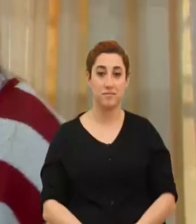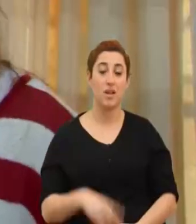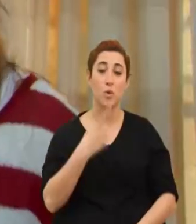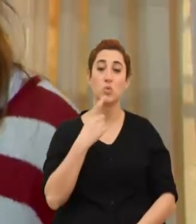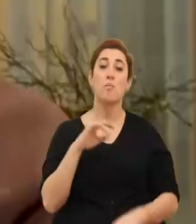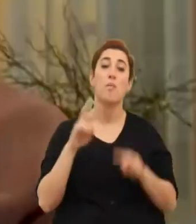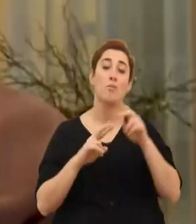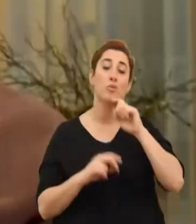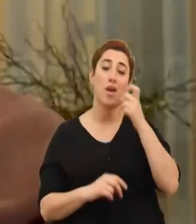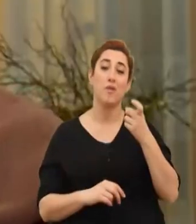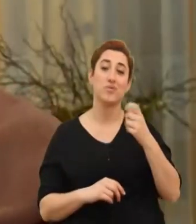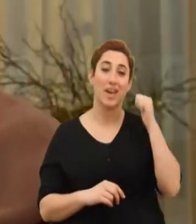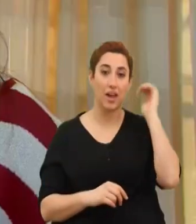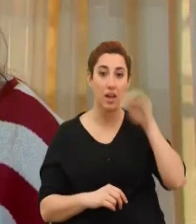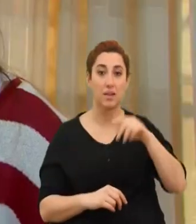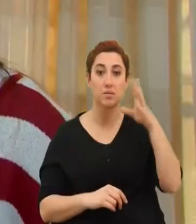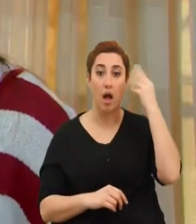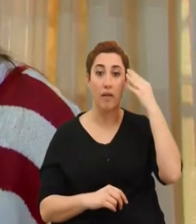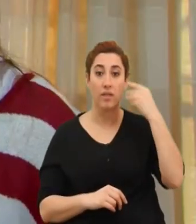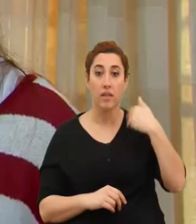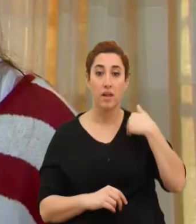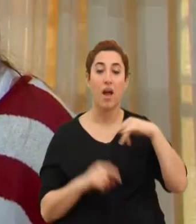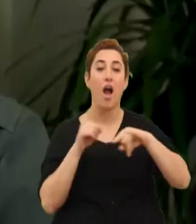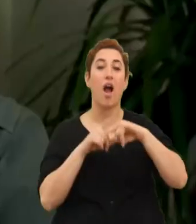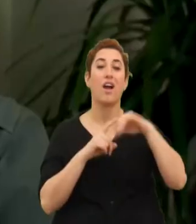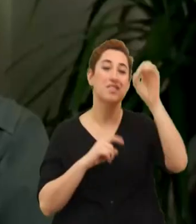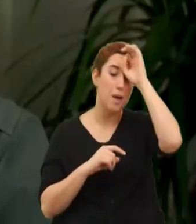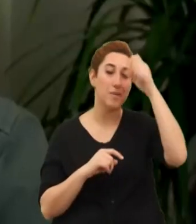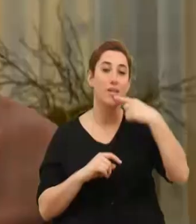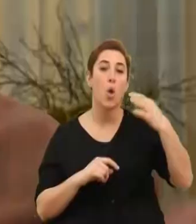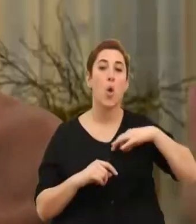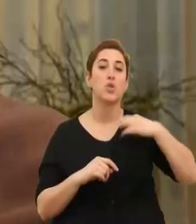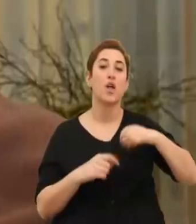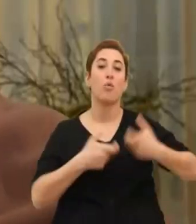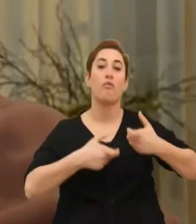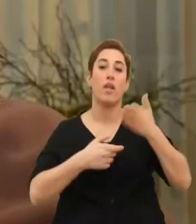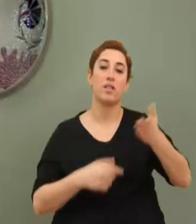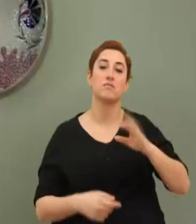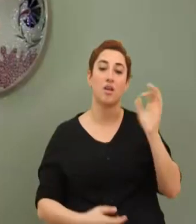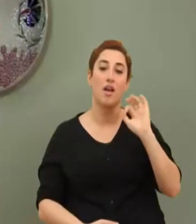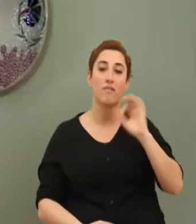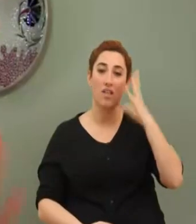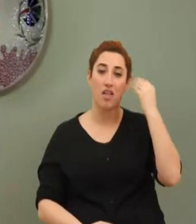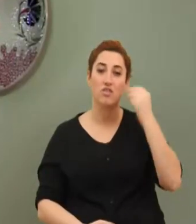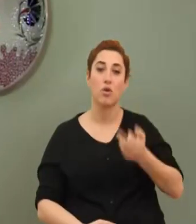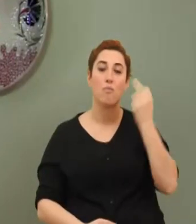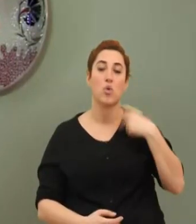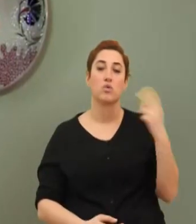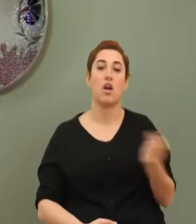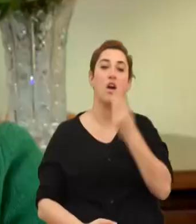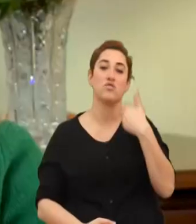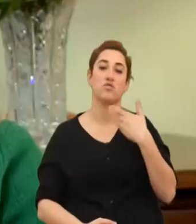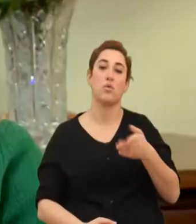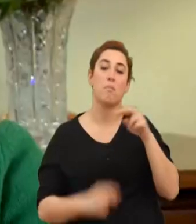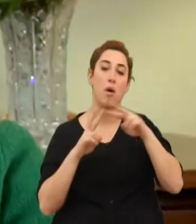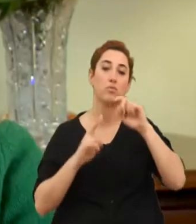Ya sorma Mahmut amca, geri döndüğümüzü anladık ki. Hakan'ın zabıta dediği özel güvenlikmiş. Ya evet, anlayacağınız boşuna kaçtık biz